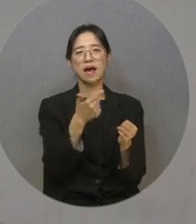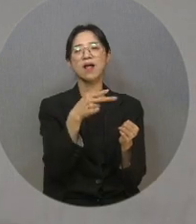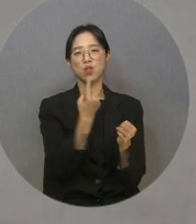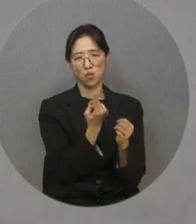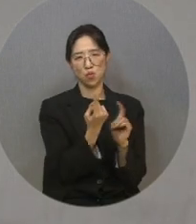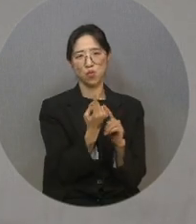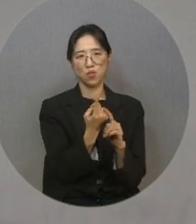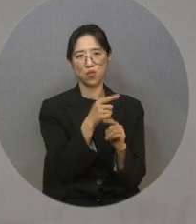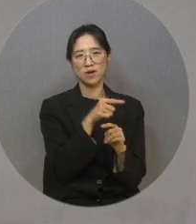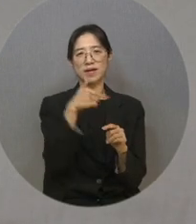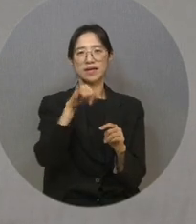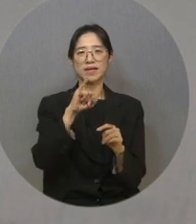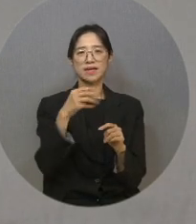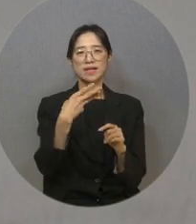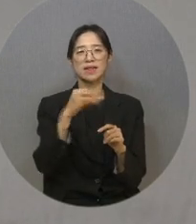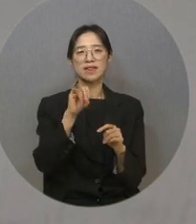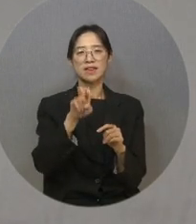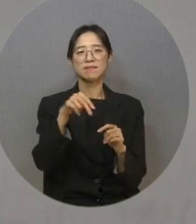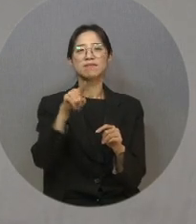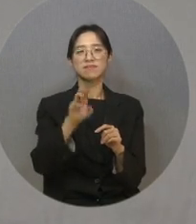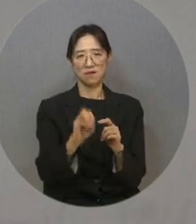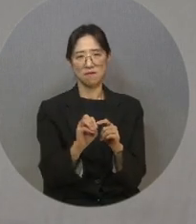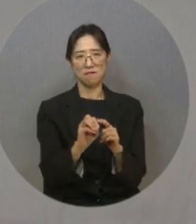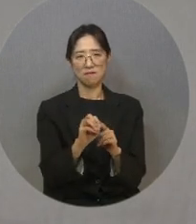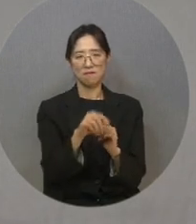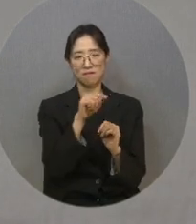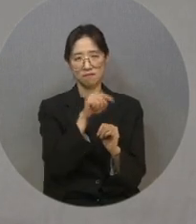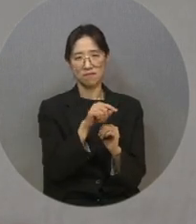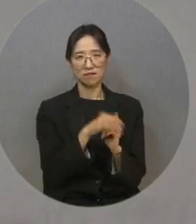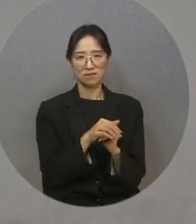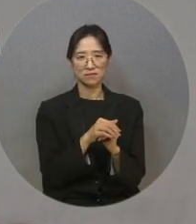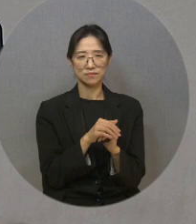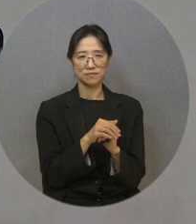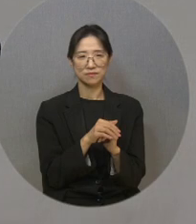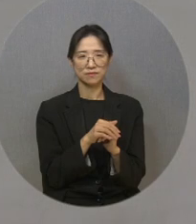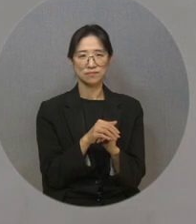간도. 그게 길림성인데, 길림성이,